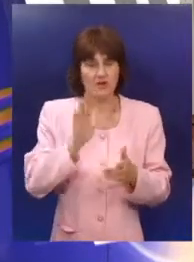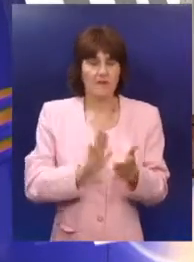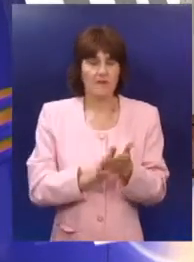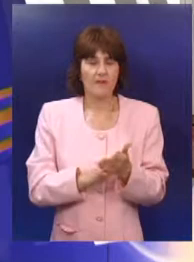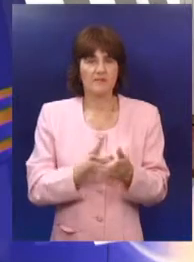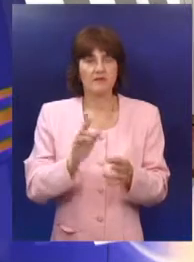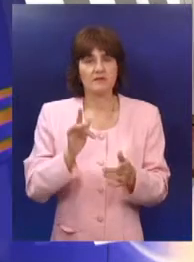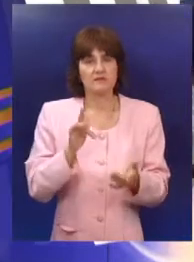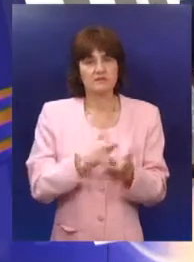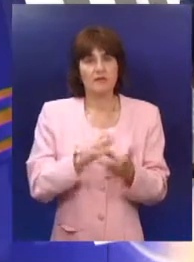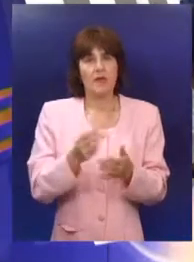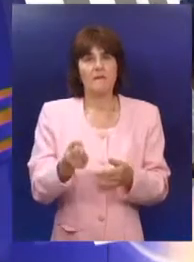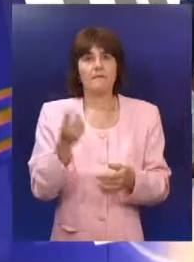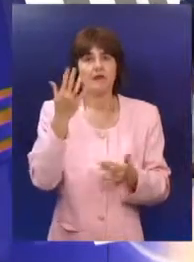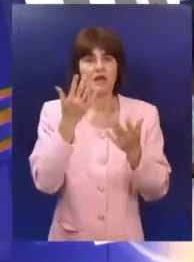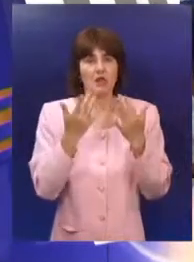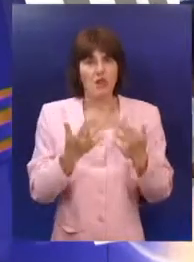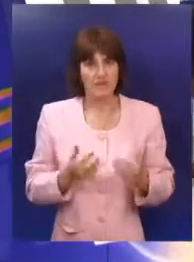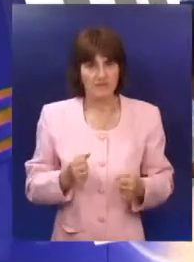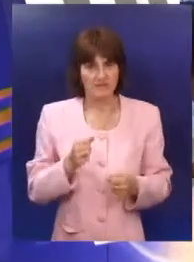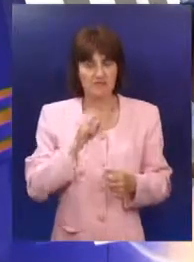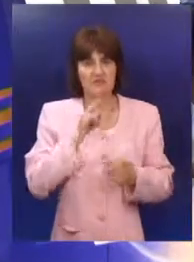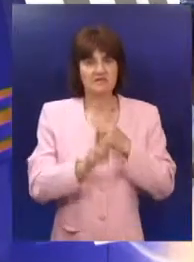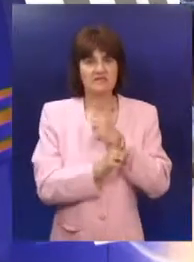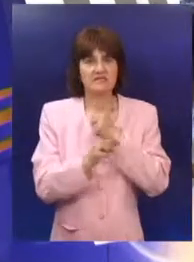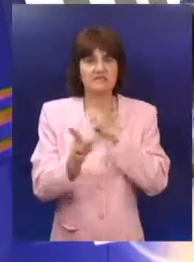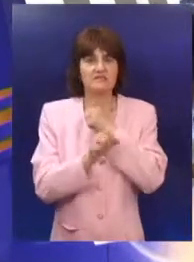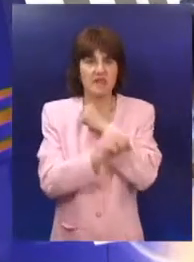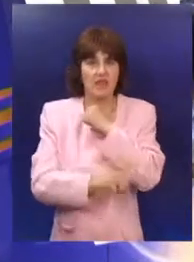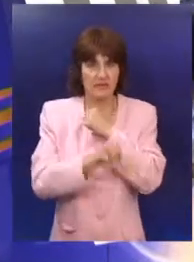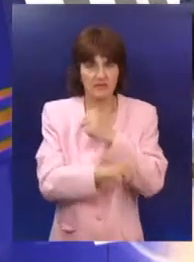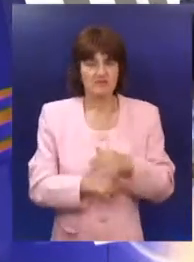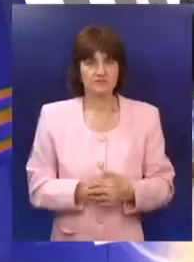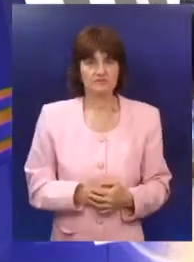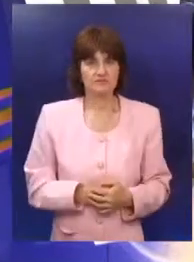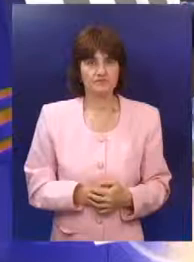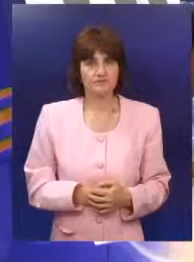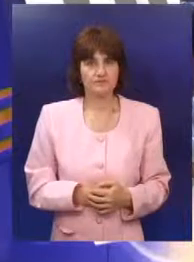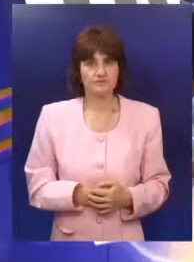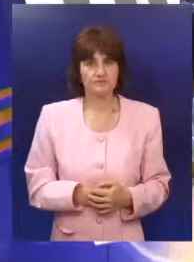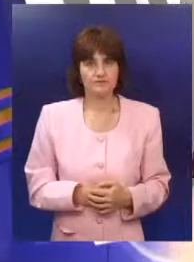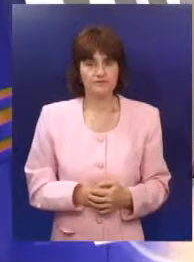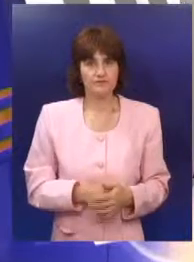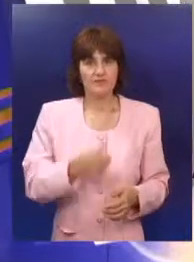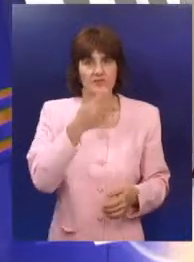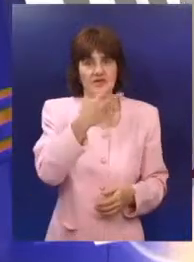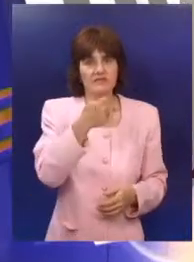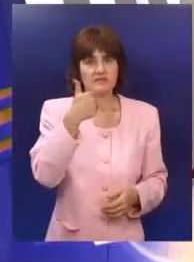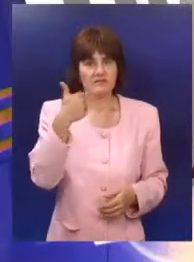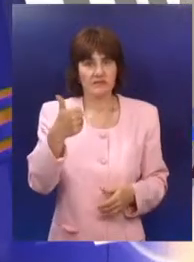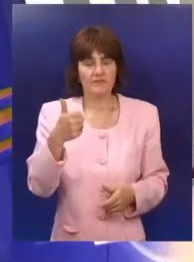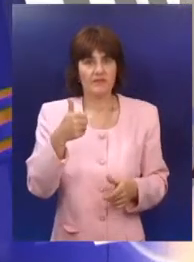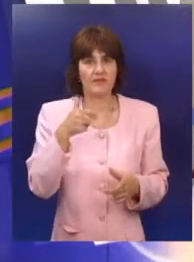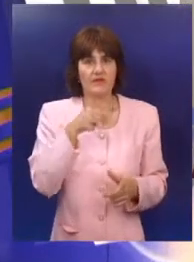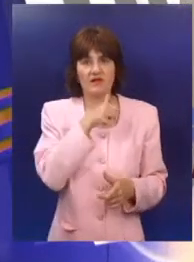je četvrti stepen stručnih škola i prirodno-matematički smer gimnazije i specijalne matematičke gimnazije. Znači